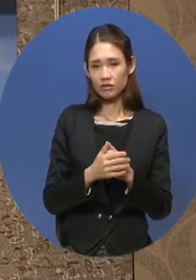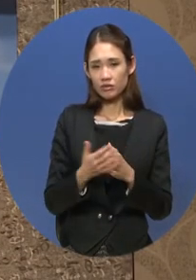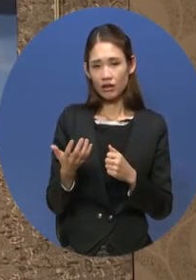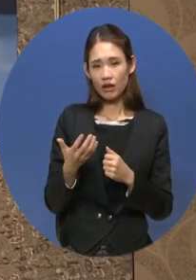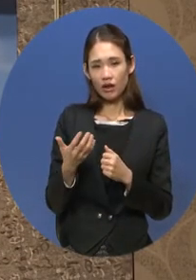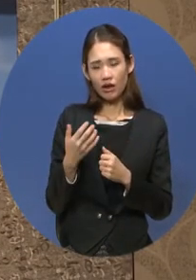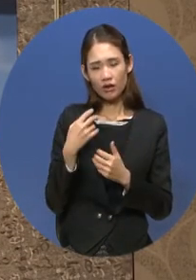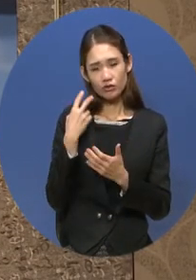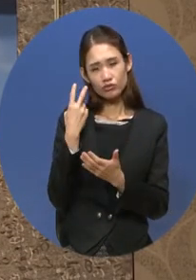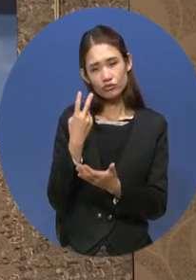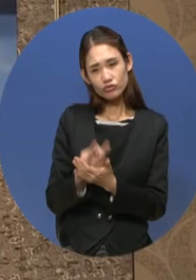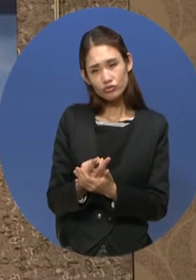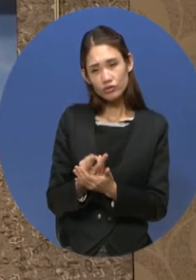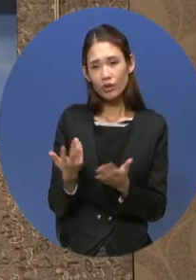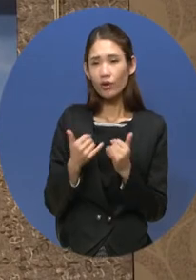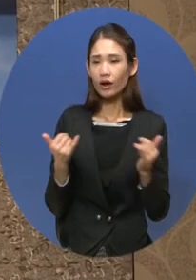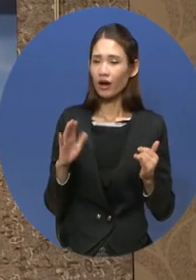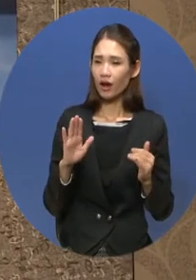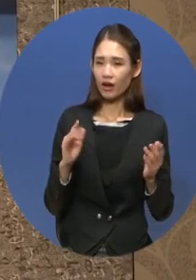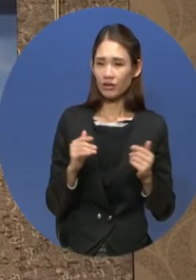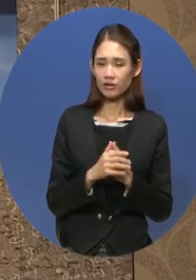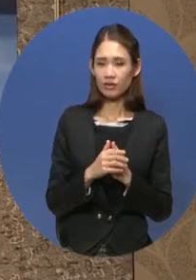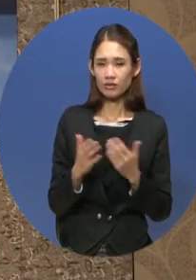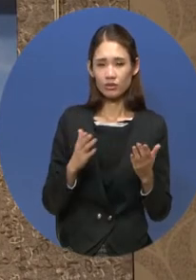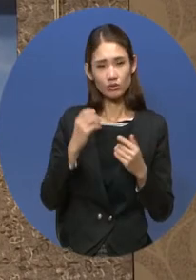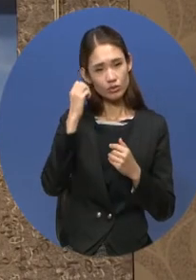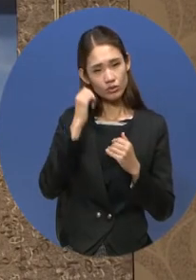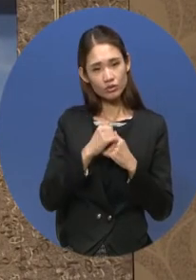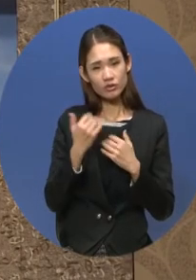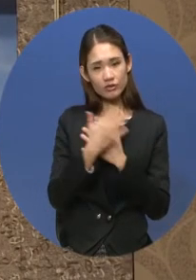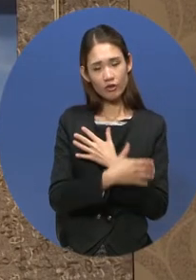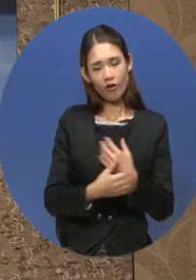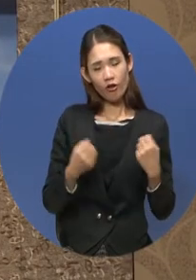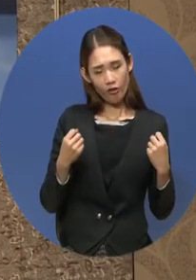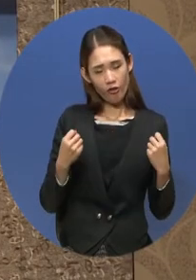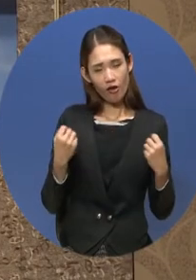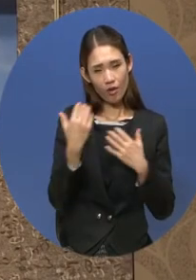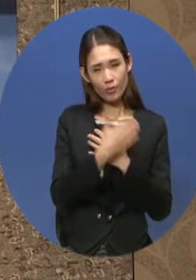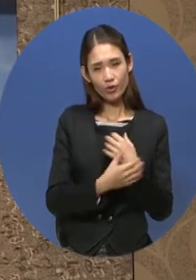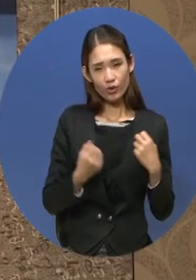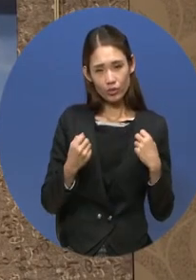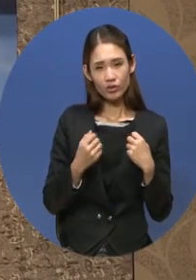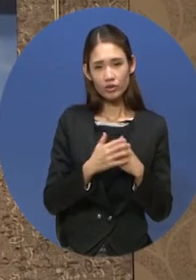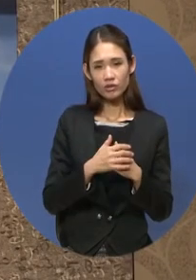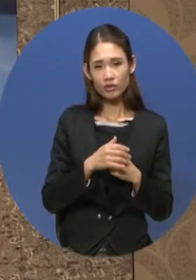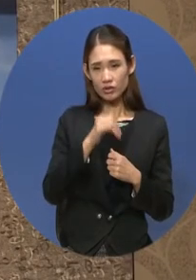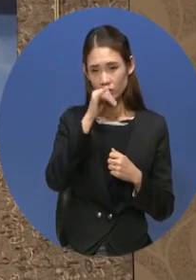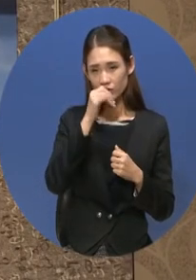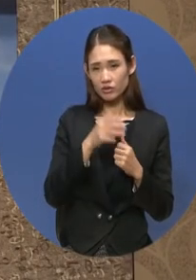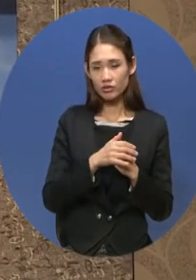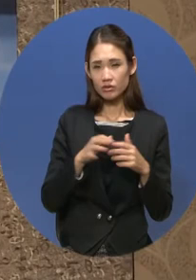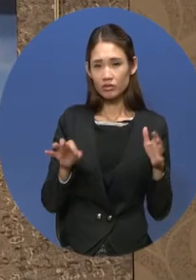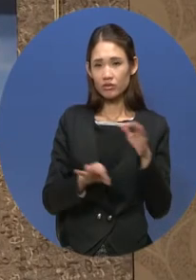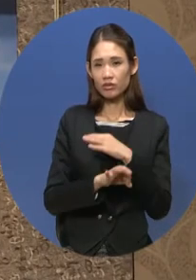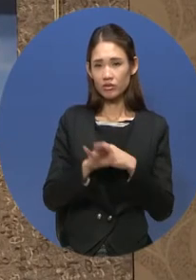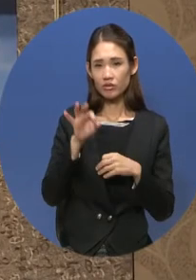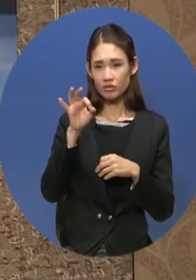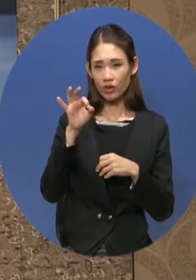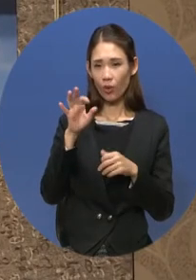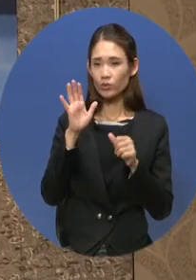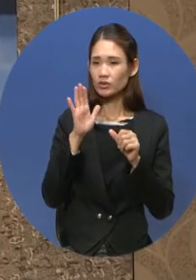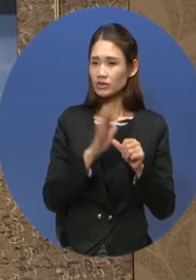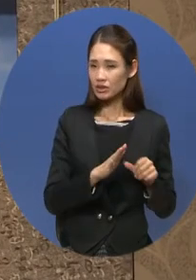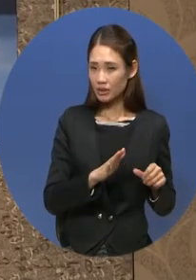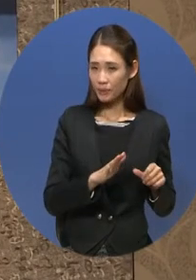누워 있는 환자가 아니에요. 네. 노숙인들은 예. 정상적인 그 건강한 육체는 가지고 있지만 네.